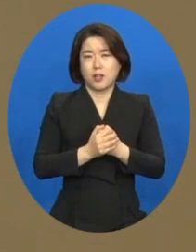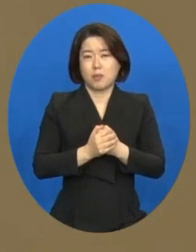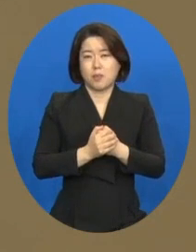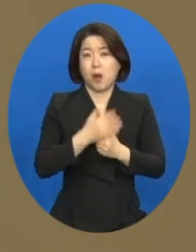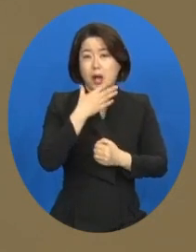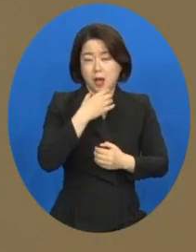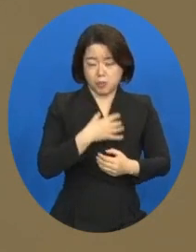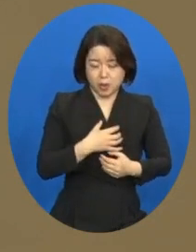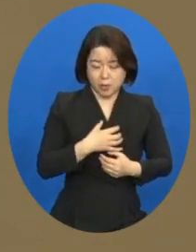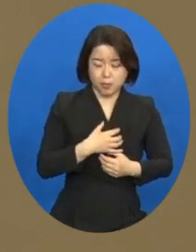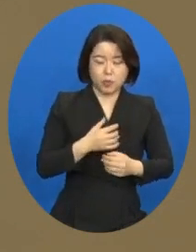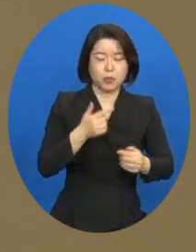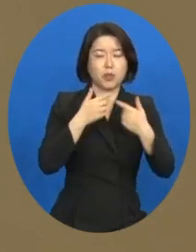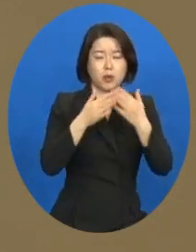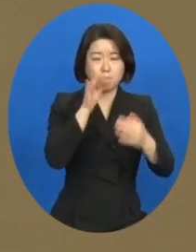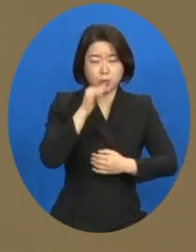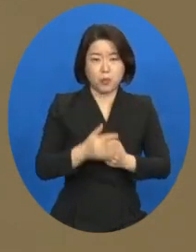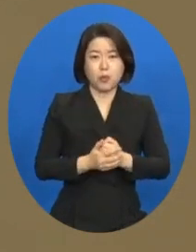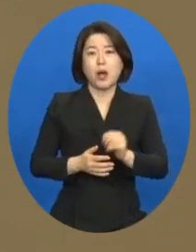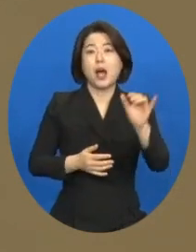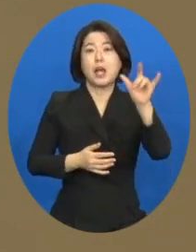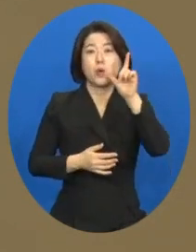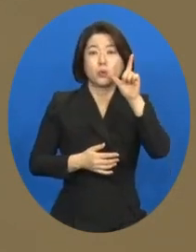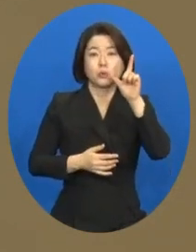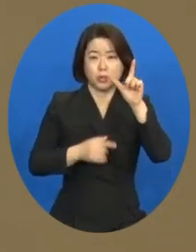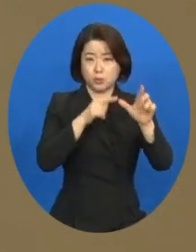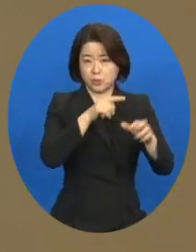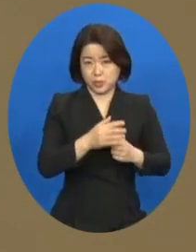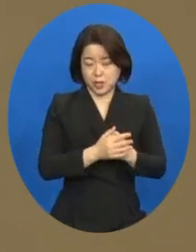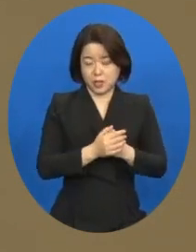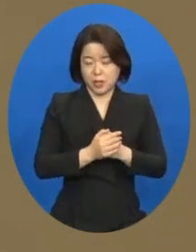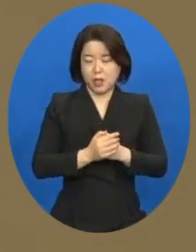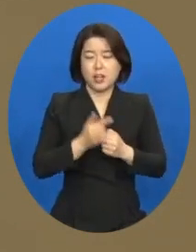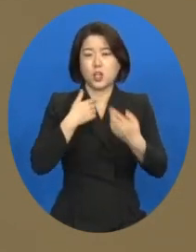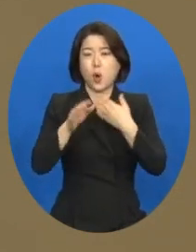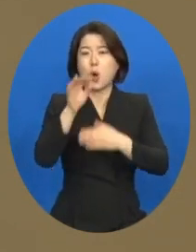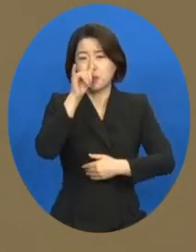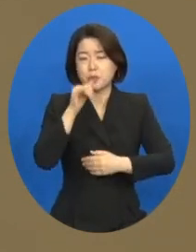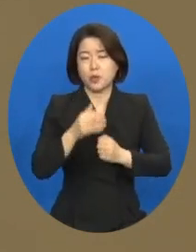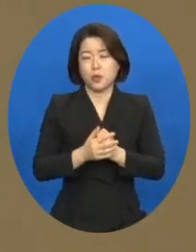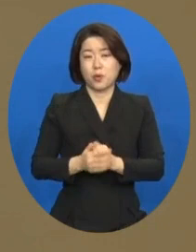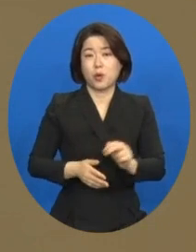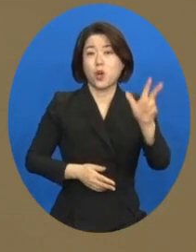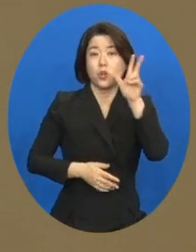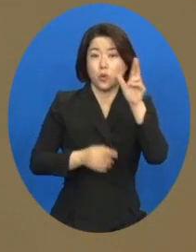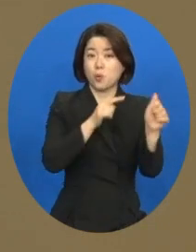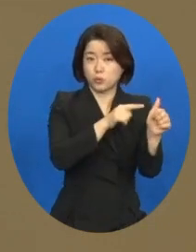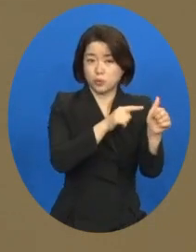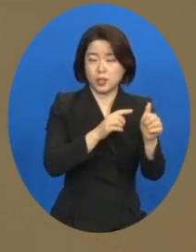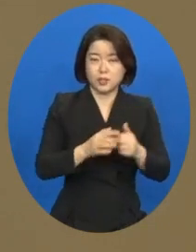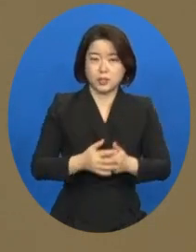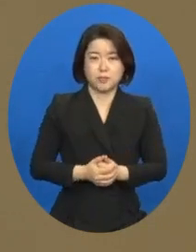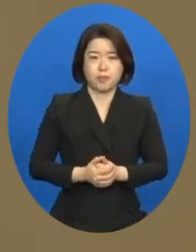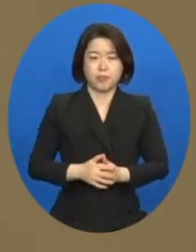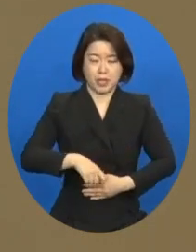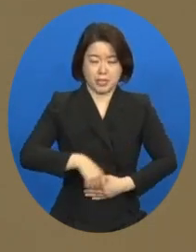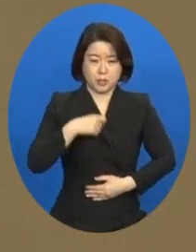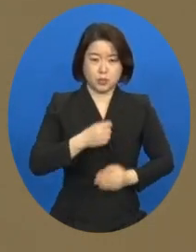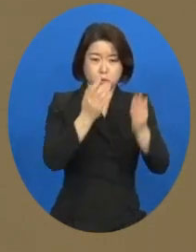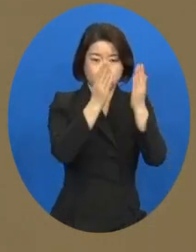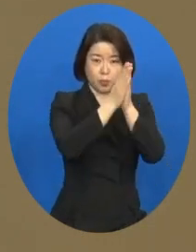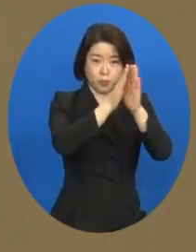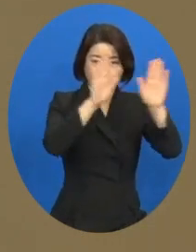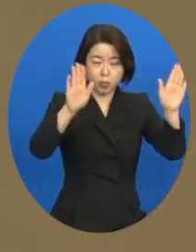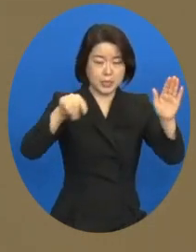이스라엘 백성들에게도 꼭 전해주고 싶었던 겁니다. 여호수아는 솔직히 모세의